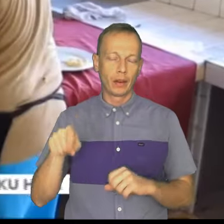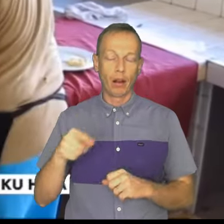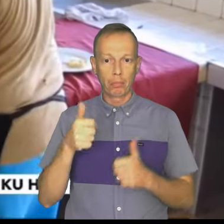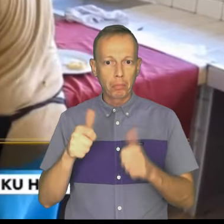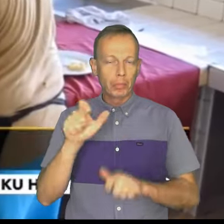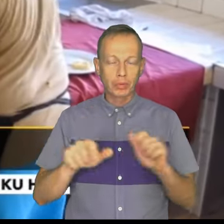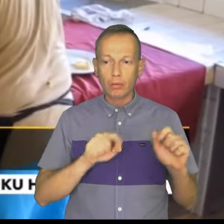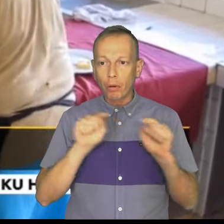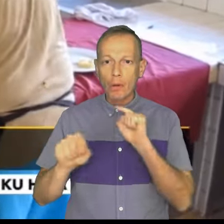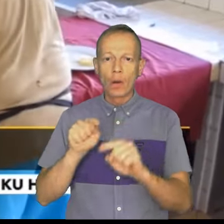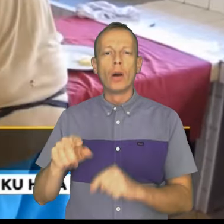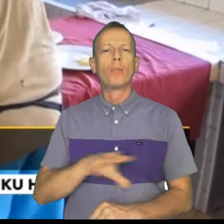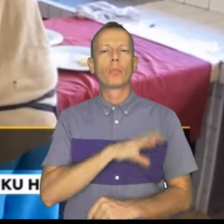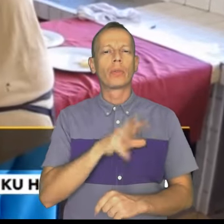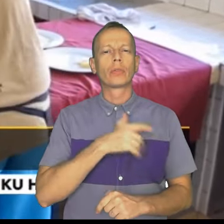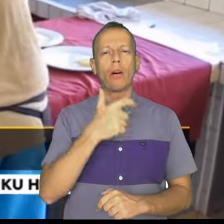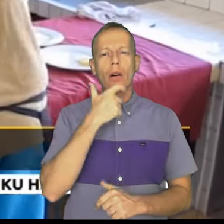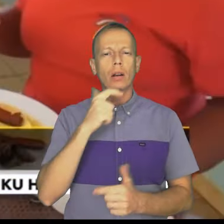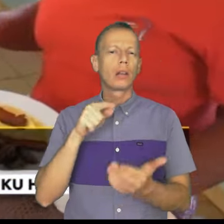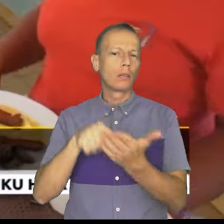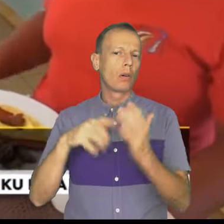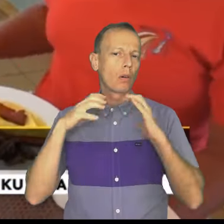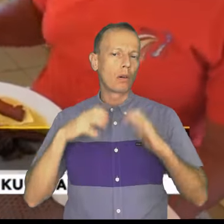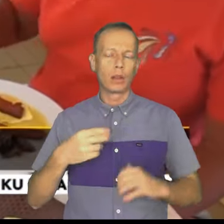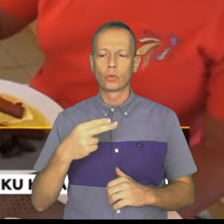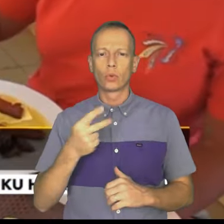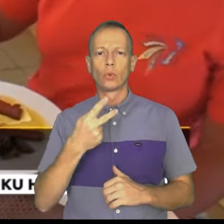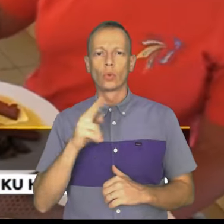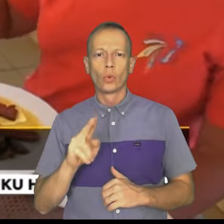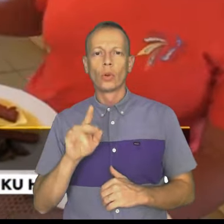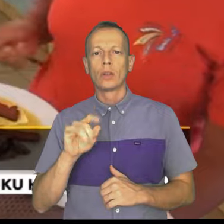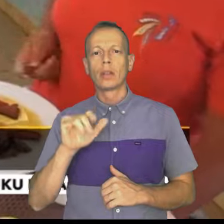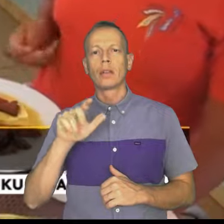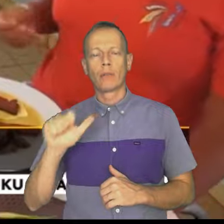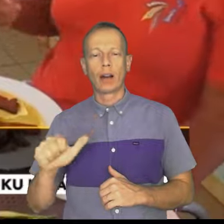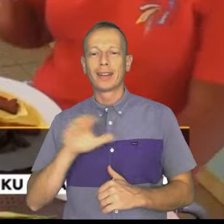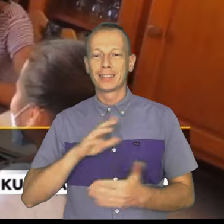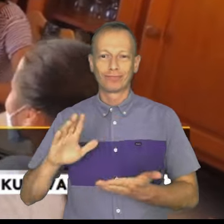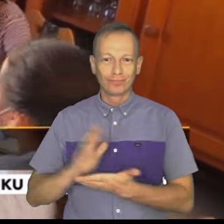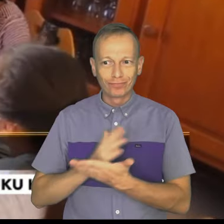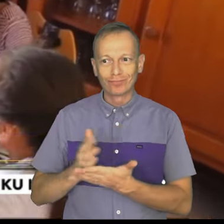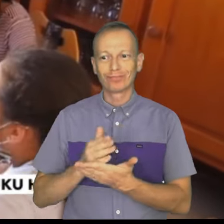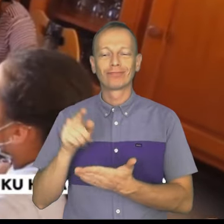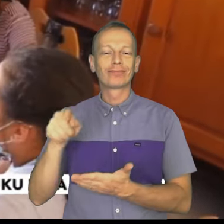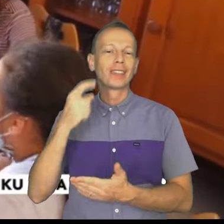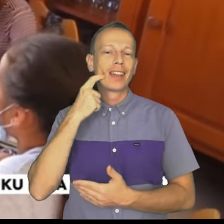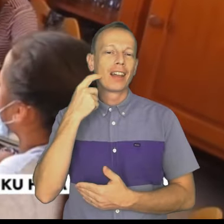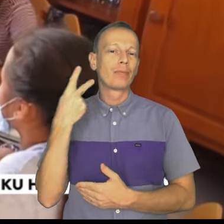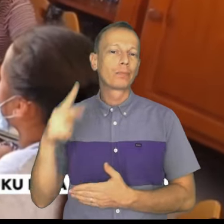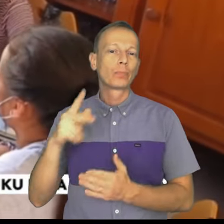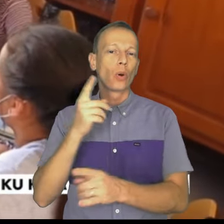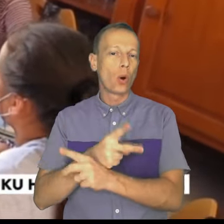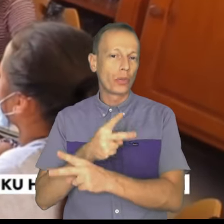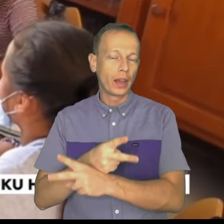'idée a été lancée par le professeur d'anglais du collège de Nuku Riva. Faire préparer aux élèves du CETAD, la section hôtellerie, un petit déjeuner